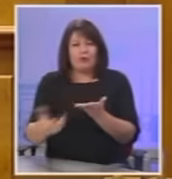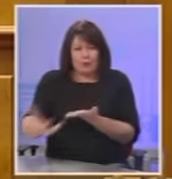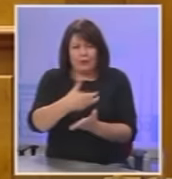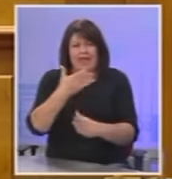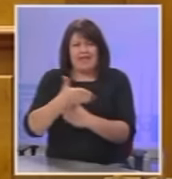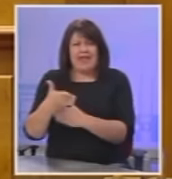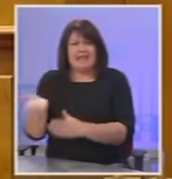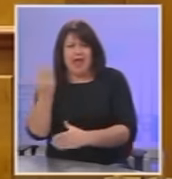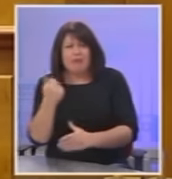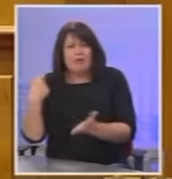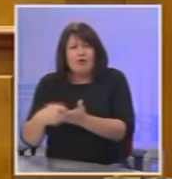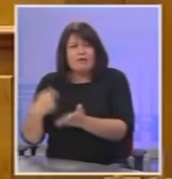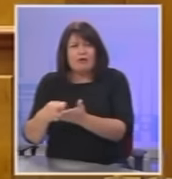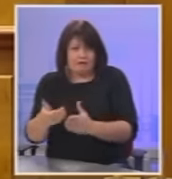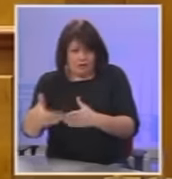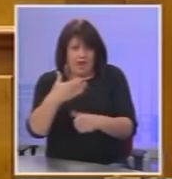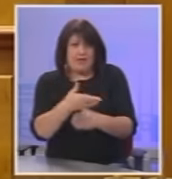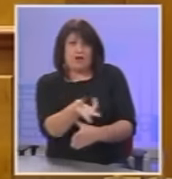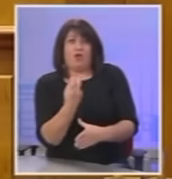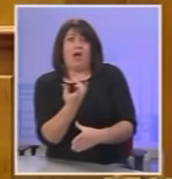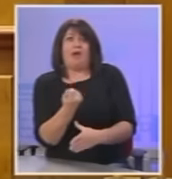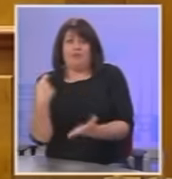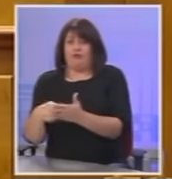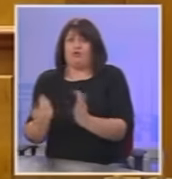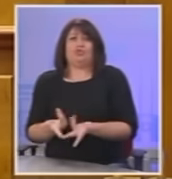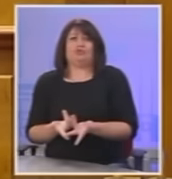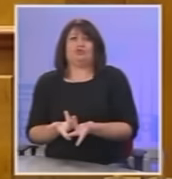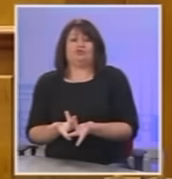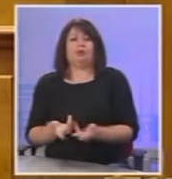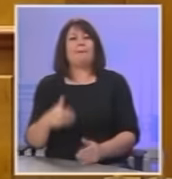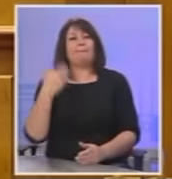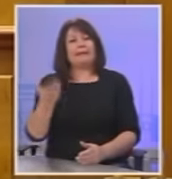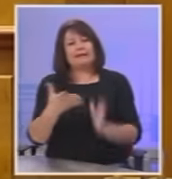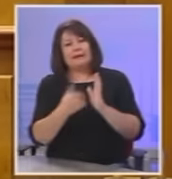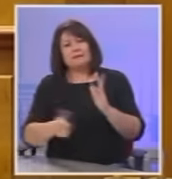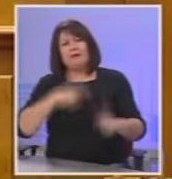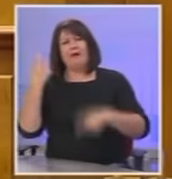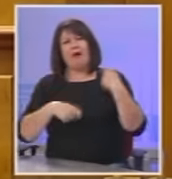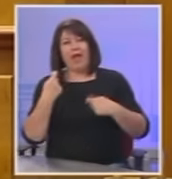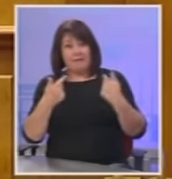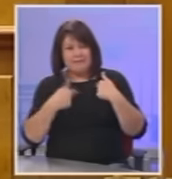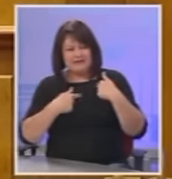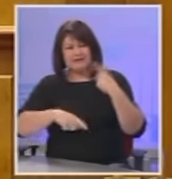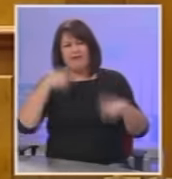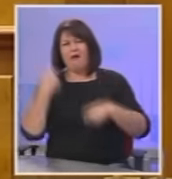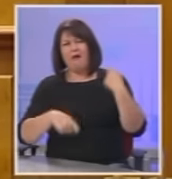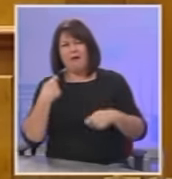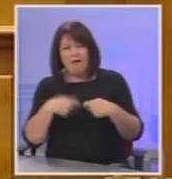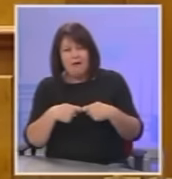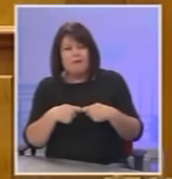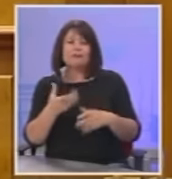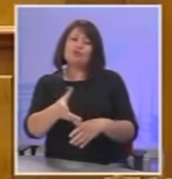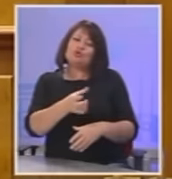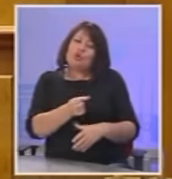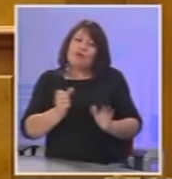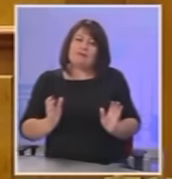ενοίκια. Φόροι για ανύπαρκτα εισοδήματα. Και το αποσύρατε μετά την αντίδραση τη δική μας, τη συγκεκριμένη